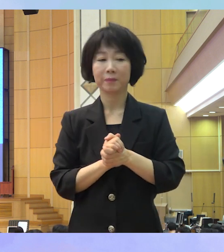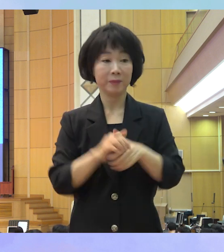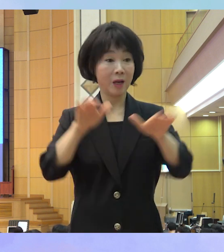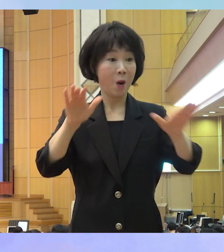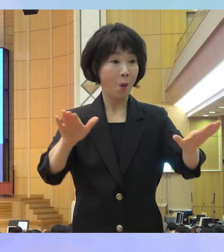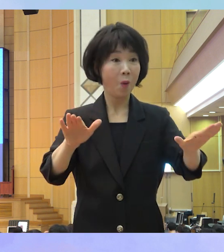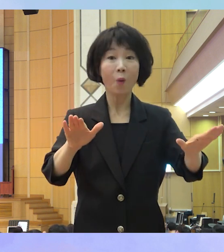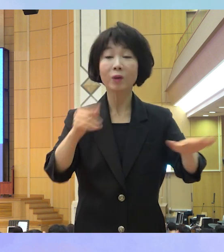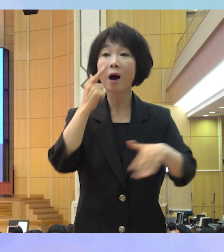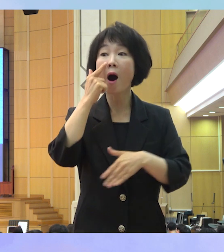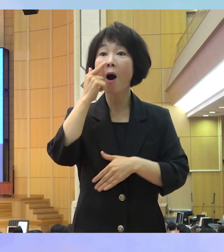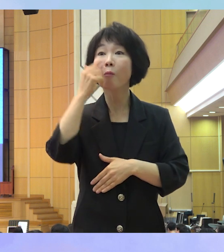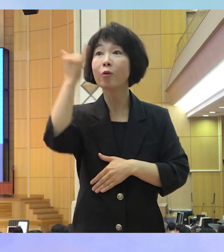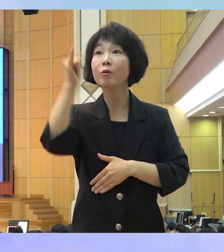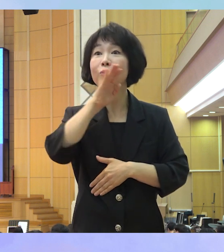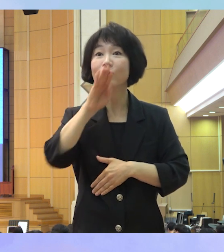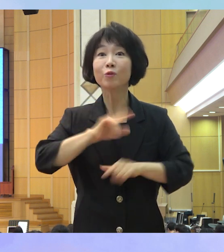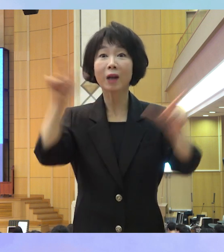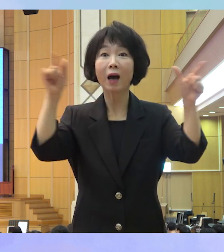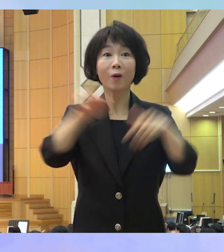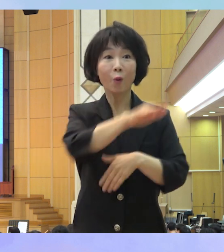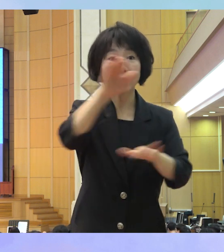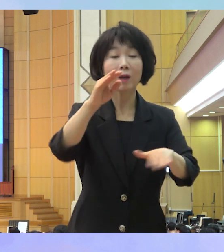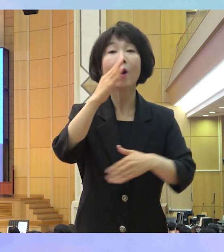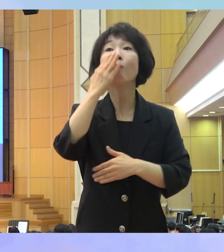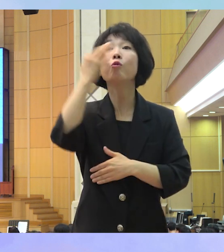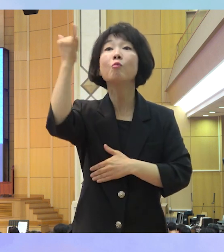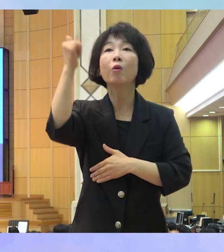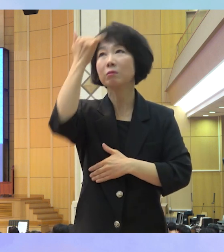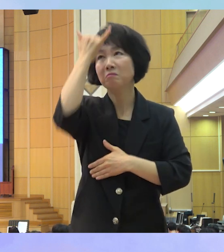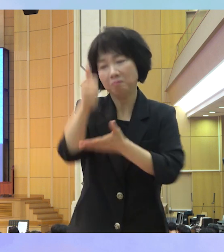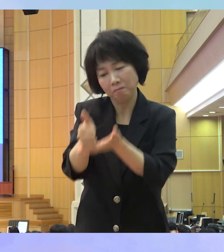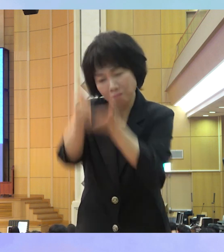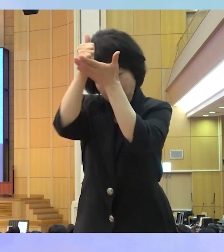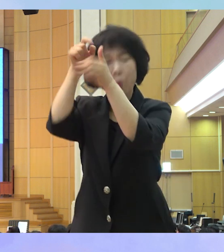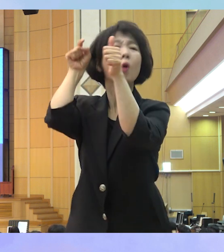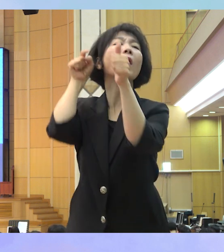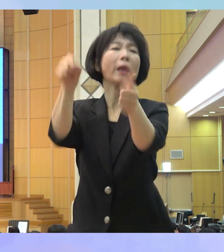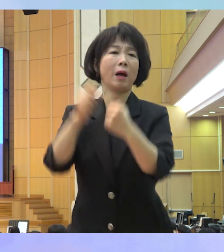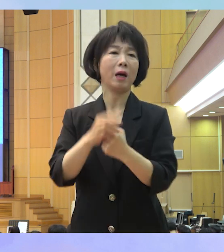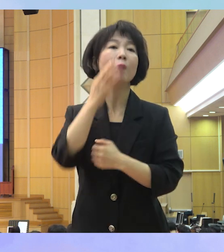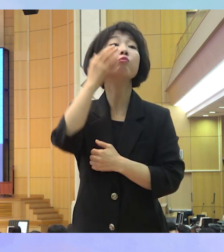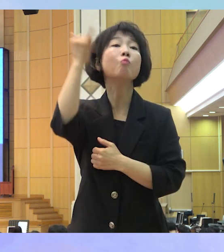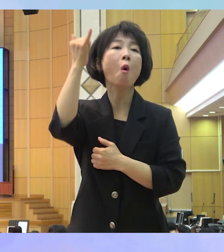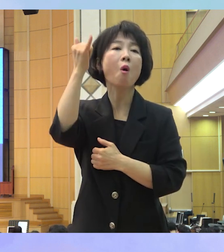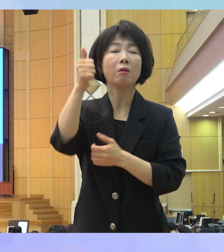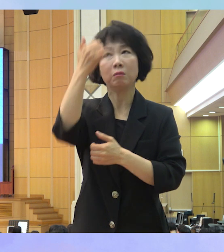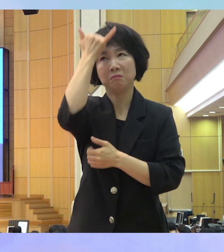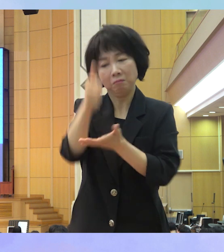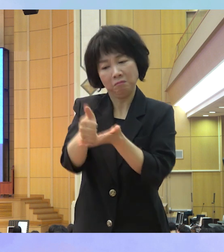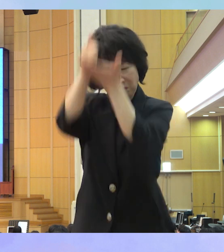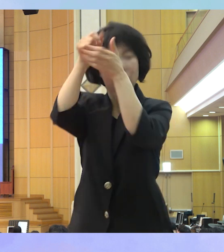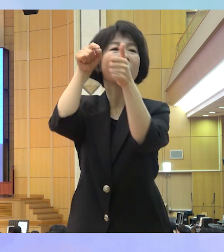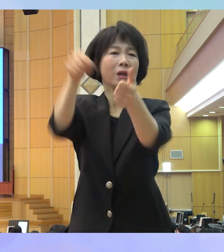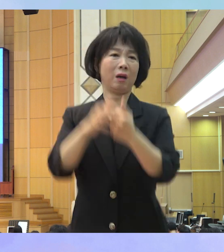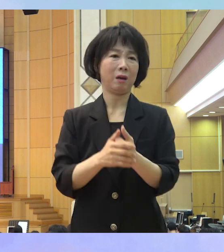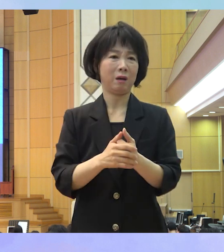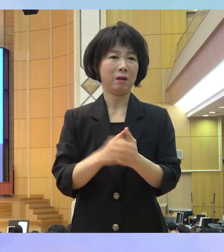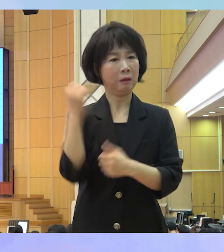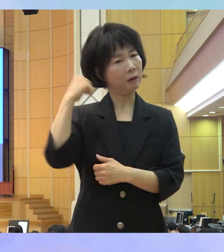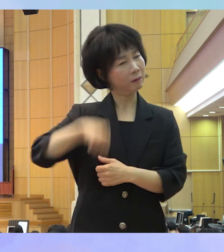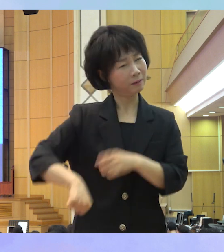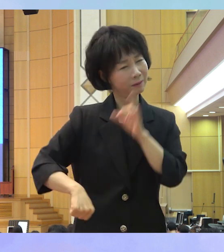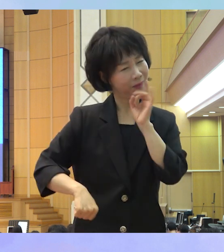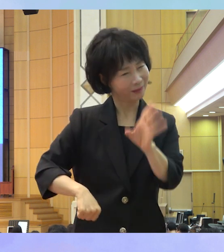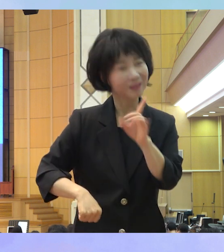오늘 어버이 주일로 부모를 공경하라라는 제목으로 귀한 말씀을 나누도록 하겠습니다. 오늘 본문 한번 다시 한번